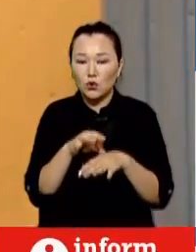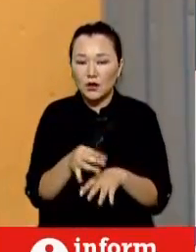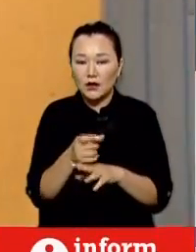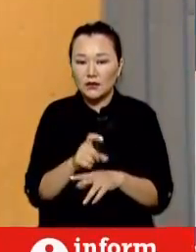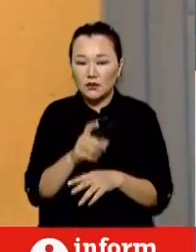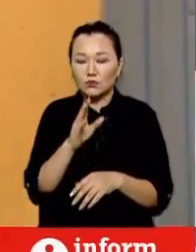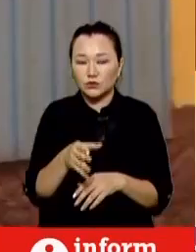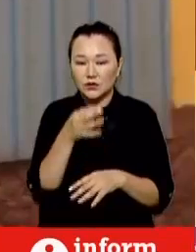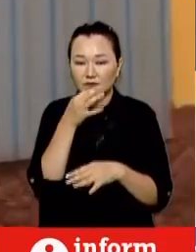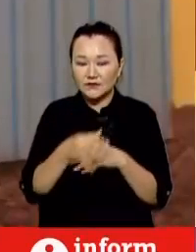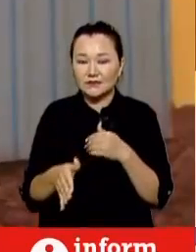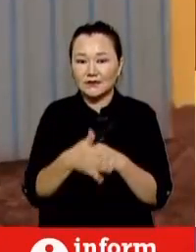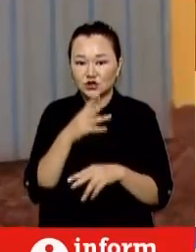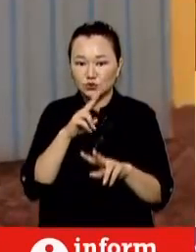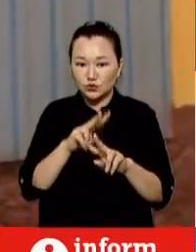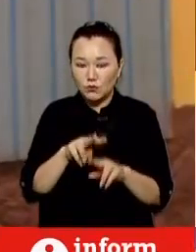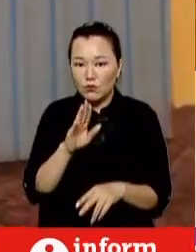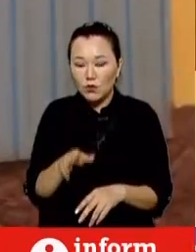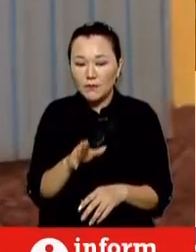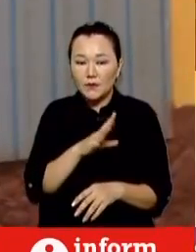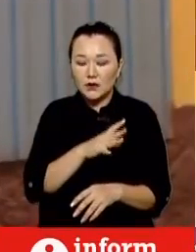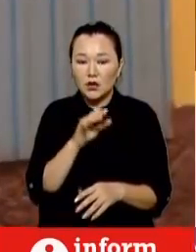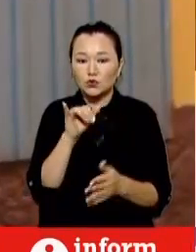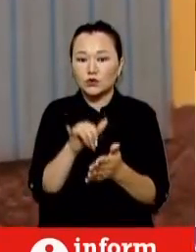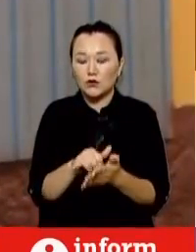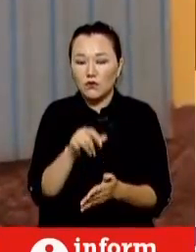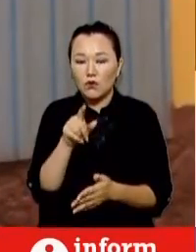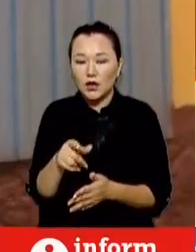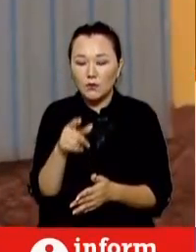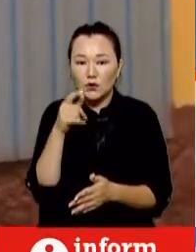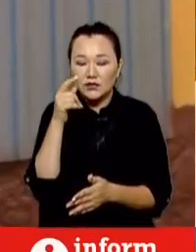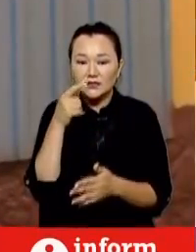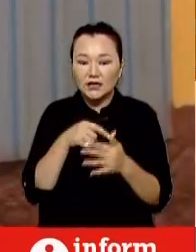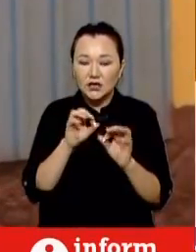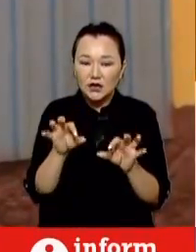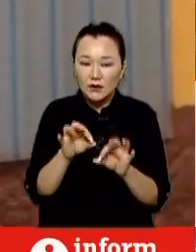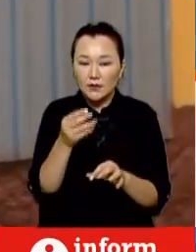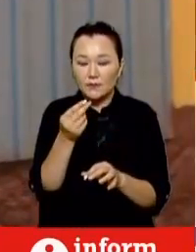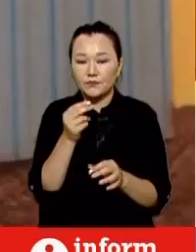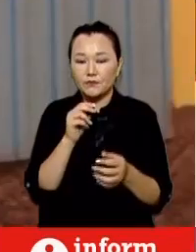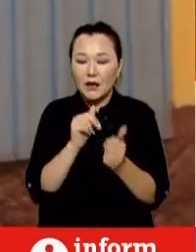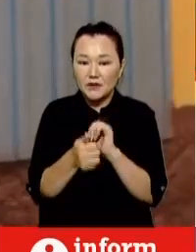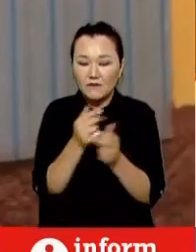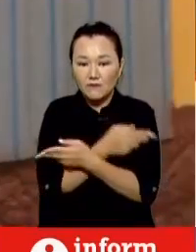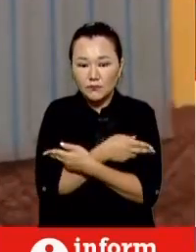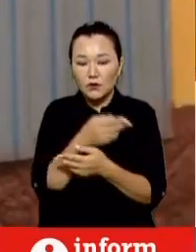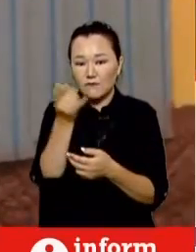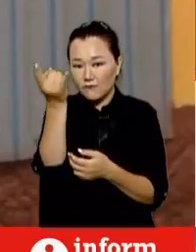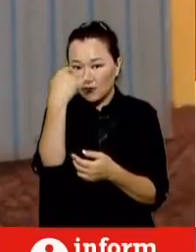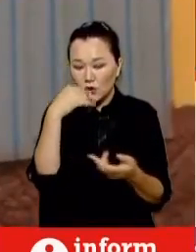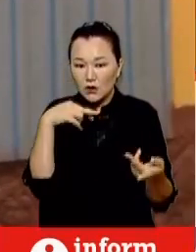понесет уголовную ответственность. Там у них была установка, ему, значит, говорили поменять бейсболку, поменять футболку,